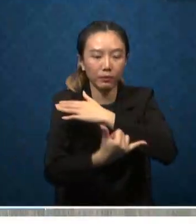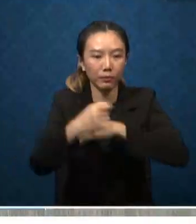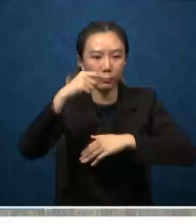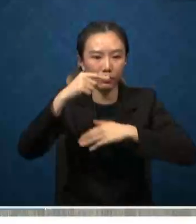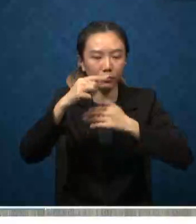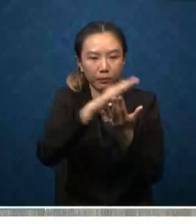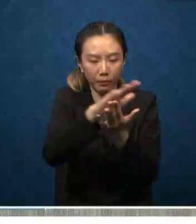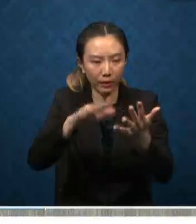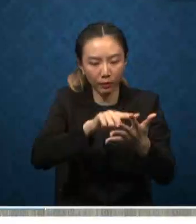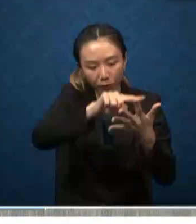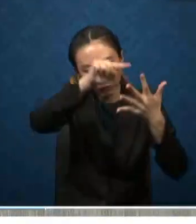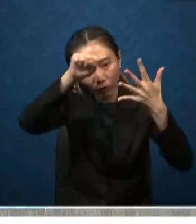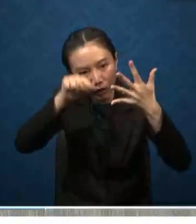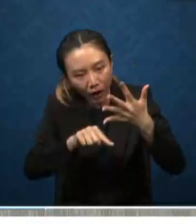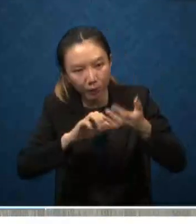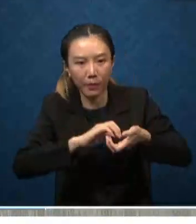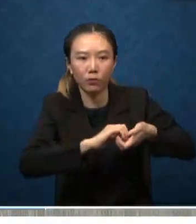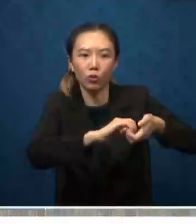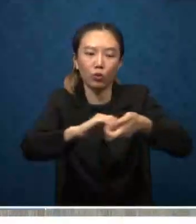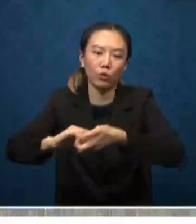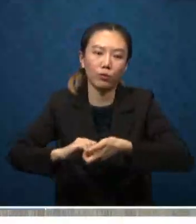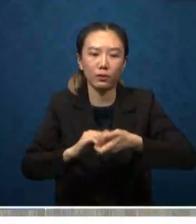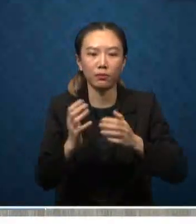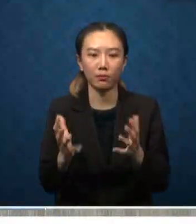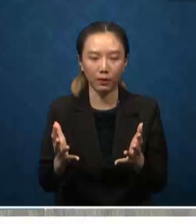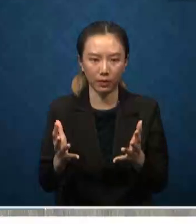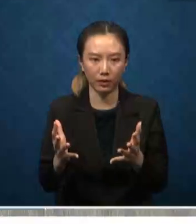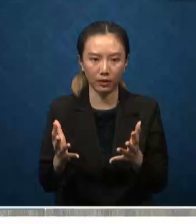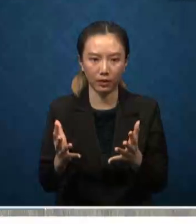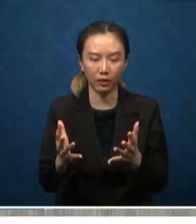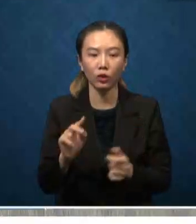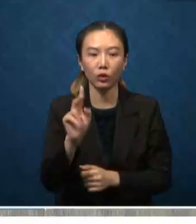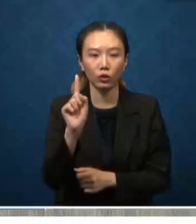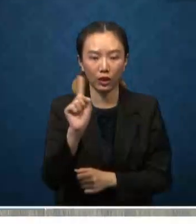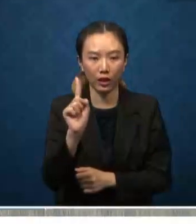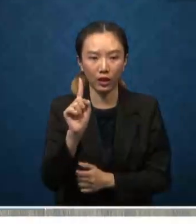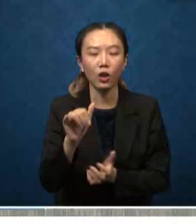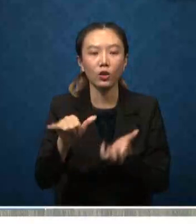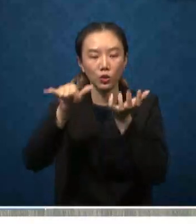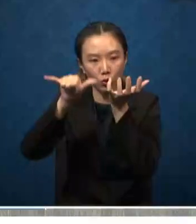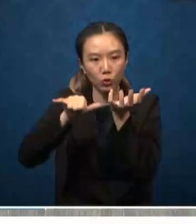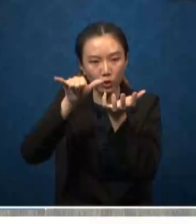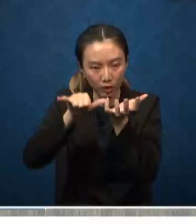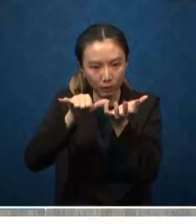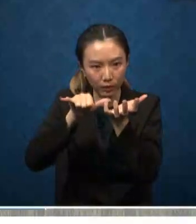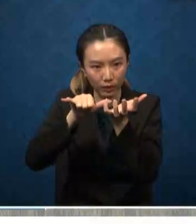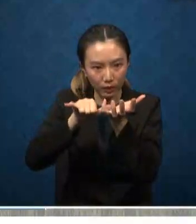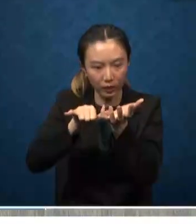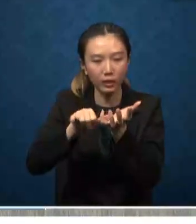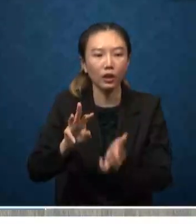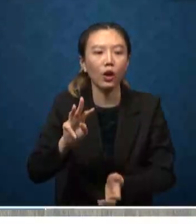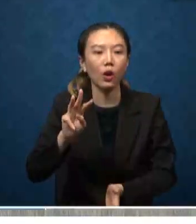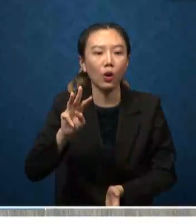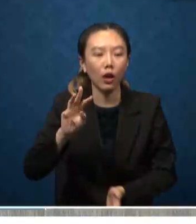มมือทางภาษีกับสหภาพยุโรปและกลุ่มประเทศ OECD อันเป็น